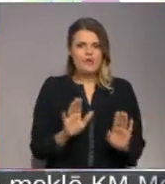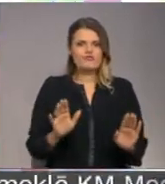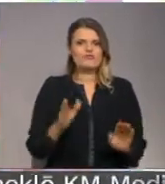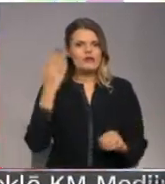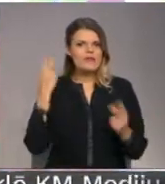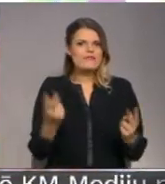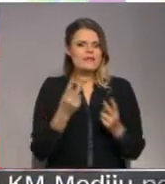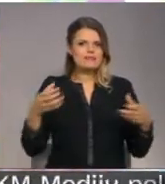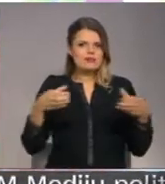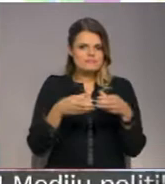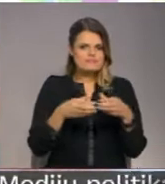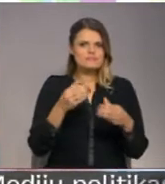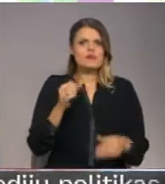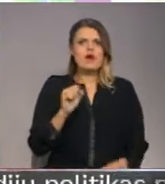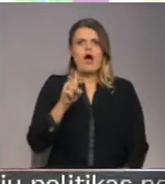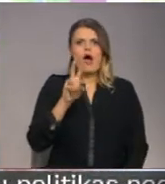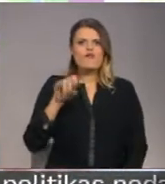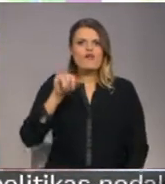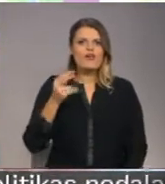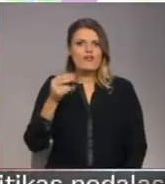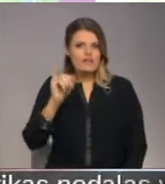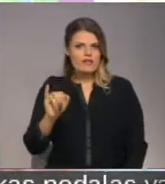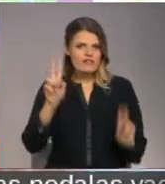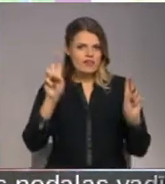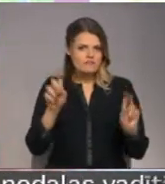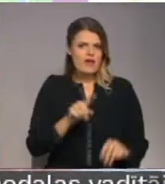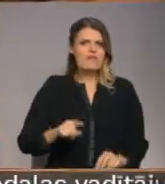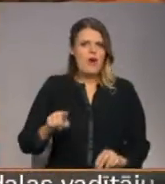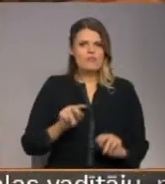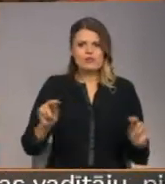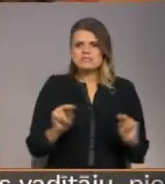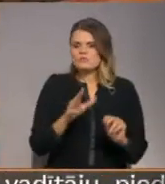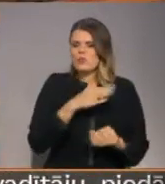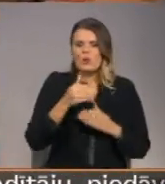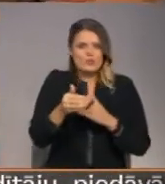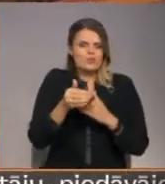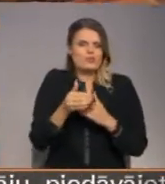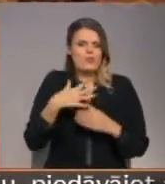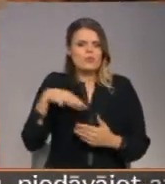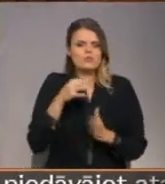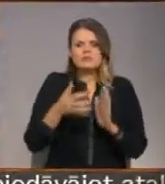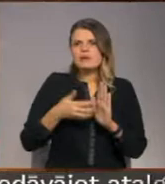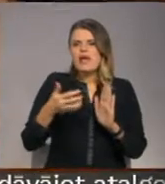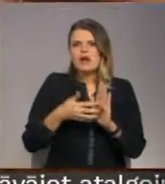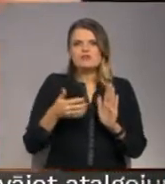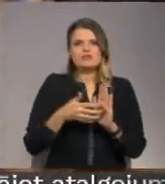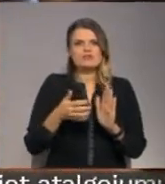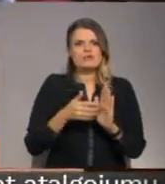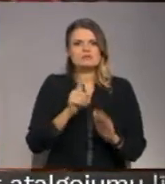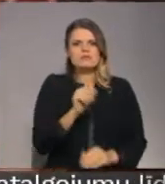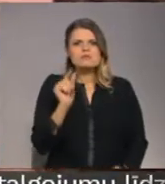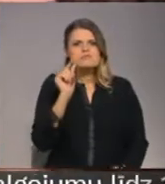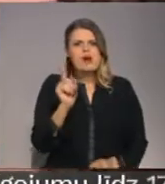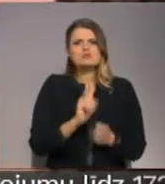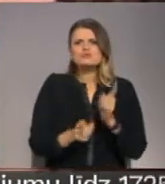jā, un dziesma, tautas dziesma ir tuva. Mums ļoti pietrūkst, ka ir maza skolotāja,